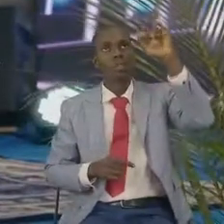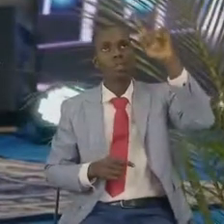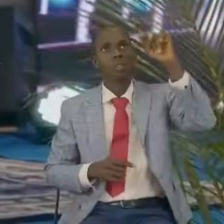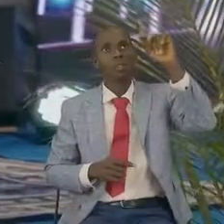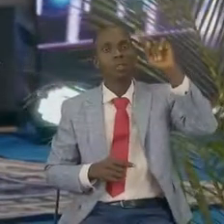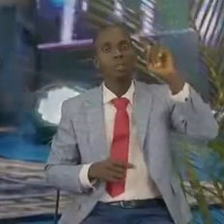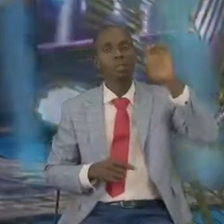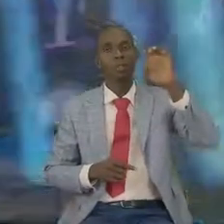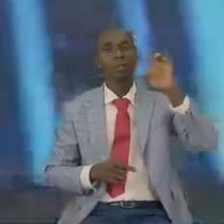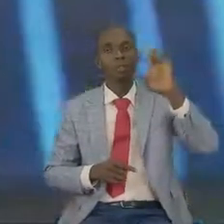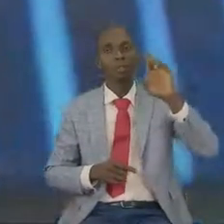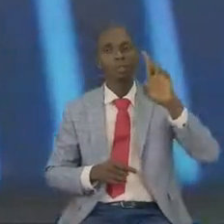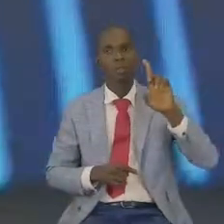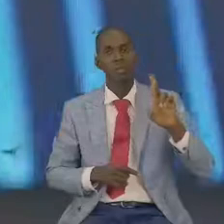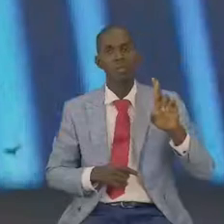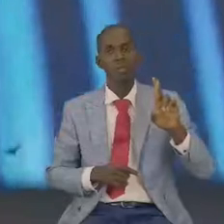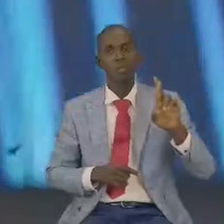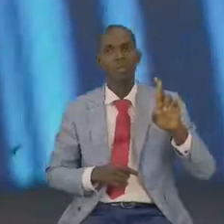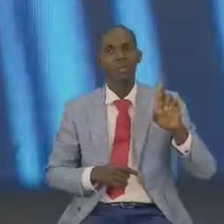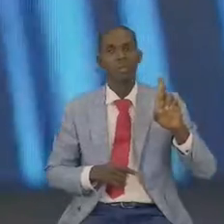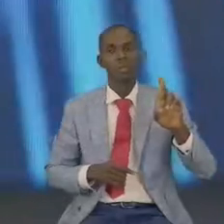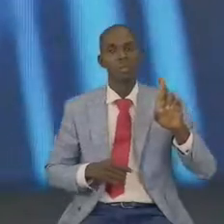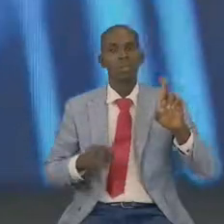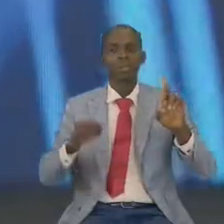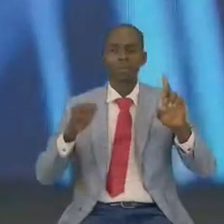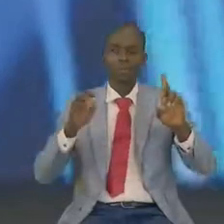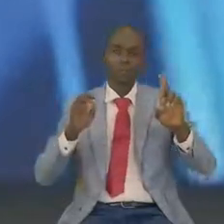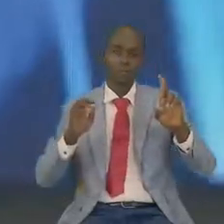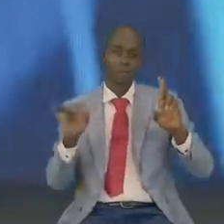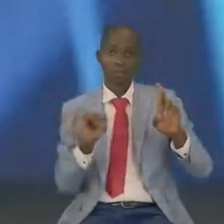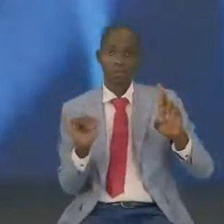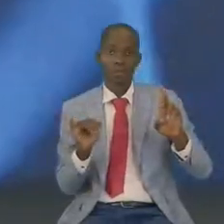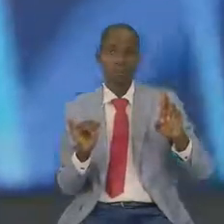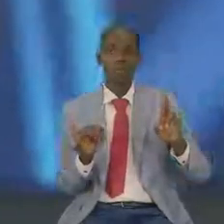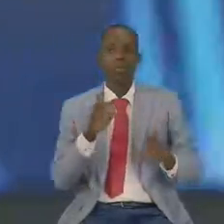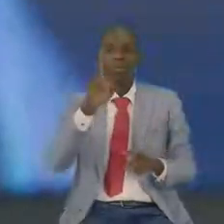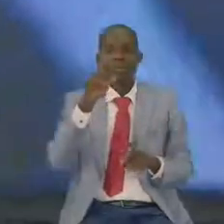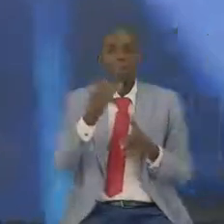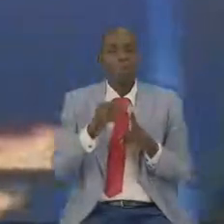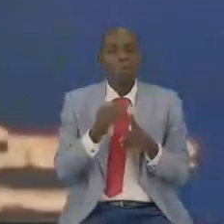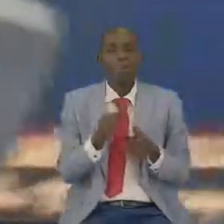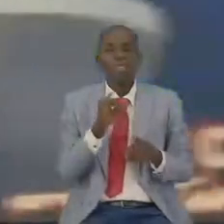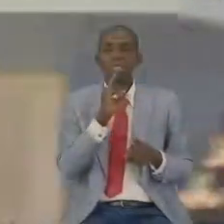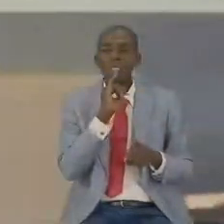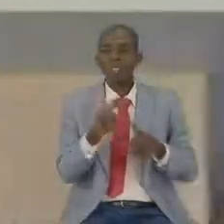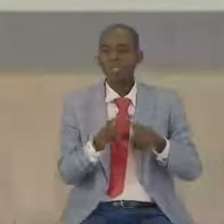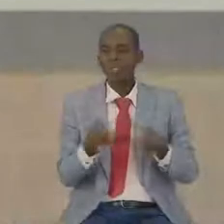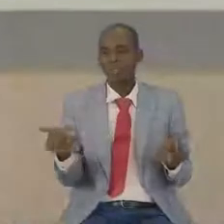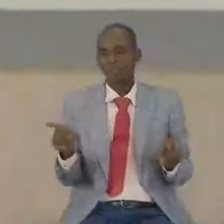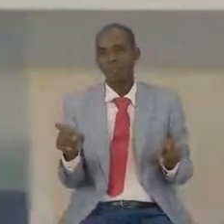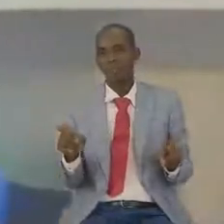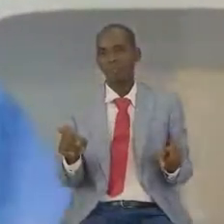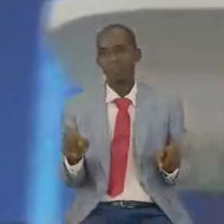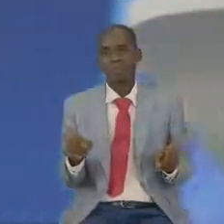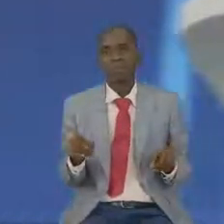anglais, TTTTEE en bas, RR en main, le même, c'est une seule lettre qui est différente en anglais, qui est